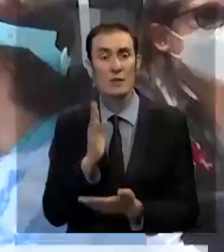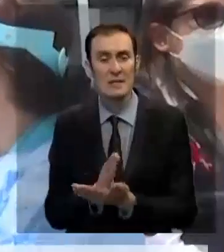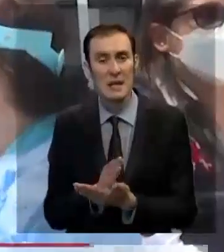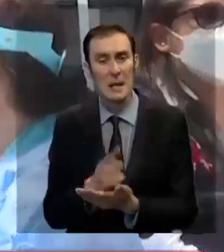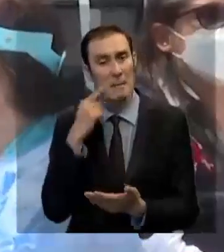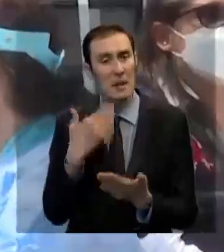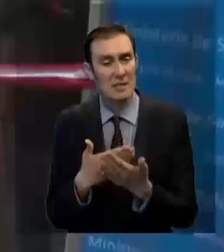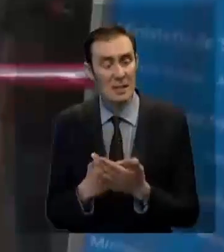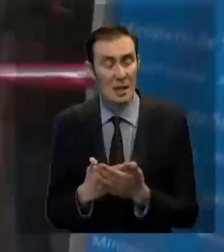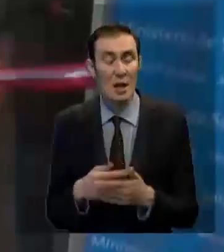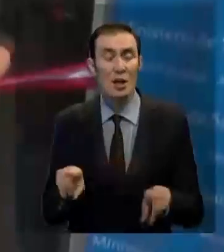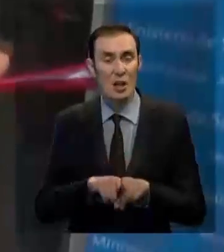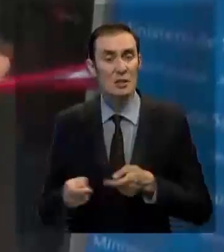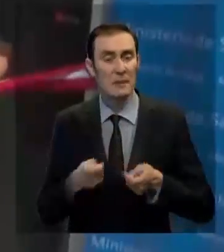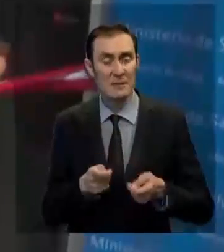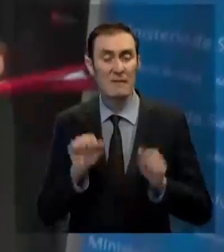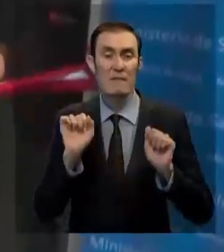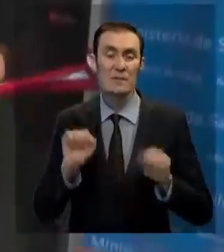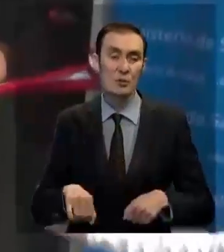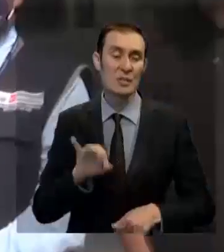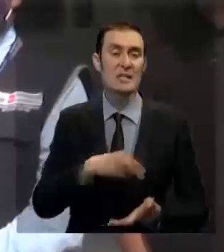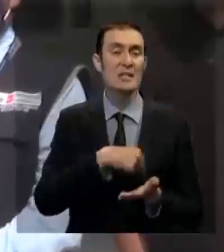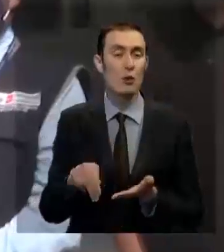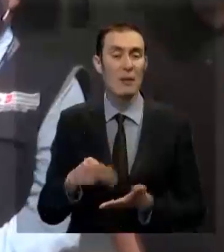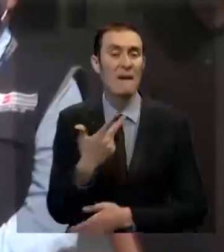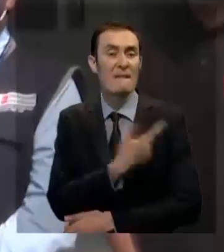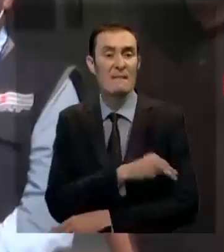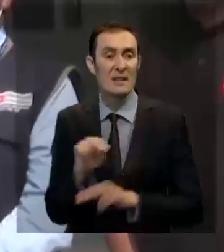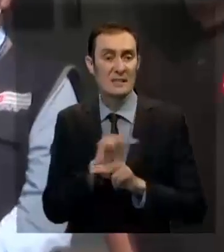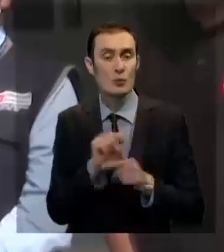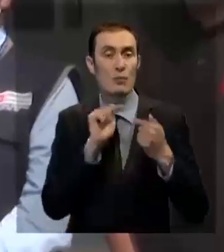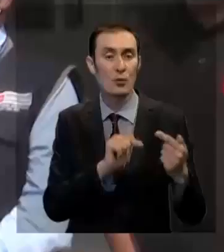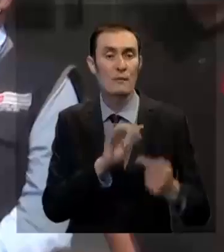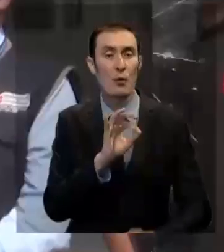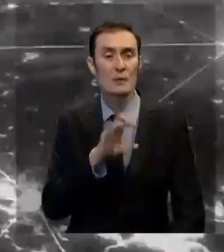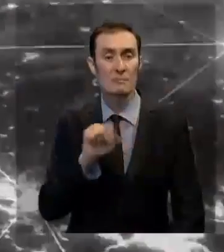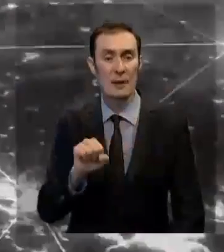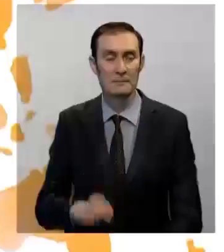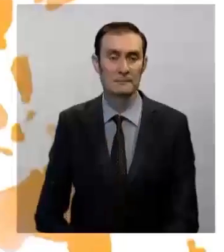симптомы. Также правительство рассмотрит возможность закупа вакцины против оспы.